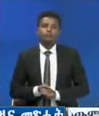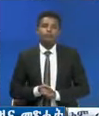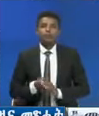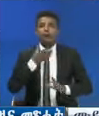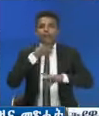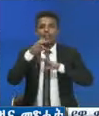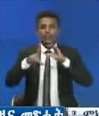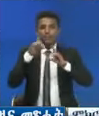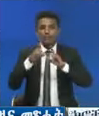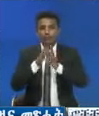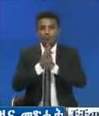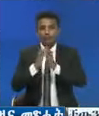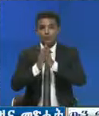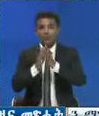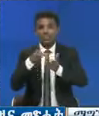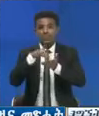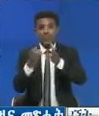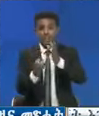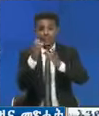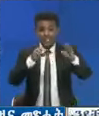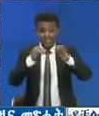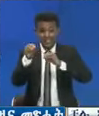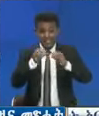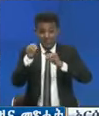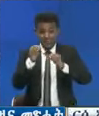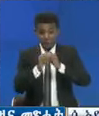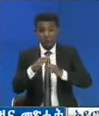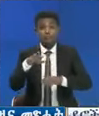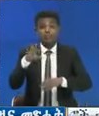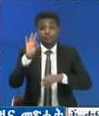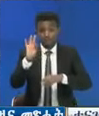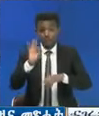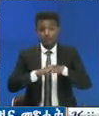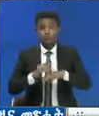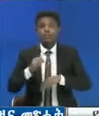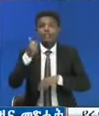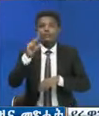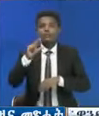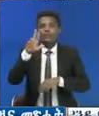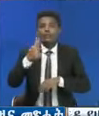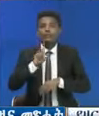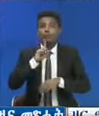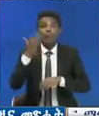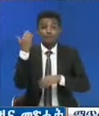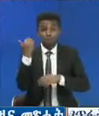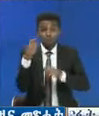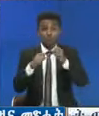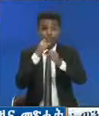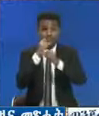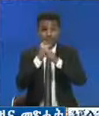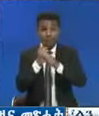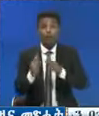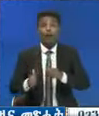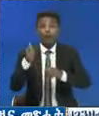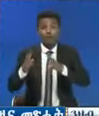በአማራ ክልል በተነቃቃይ ከተማ ልማት እንቅስቃሴዎች ከሚመደቡ ከተሞች አንዷ እንጅባራ ናት። በከተማዋ ባለፉት ዓመታት ከዋናው የሀገር አቋራጭ